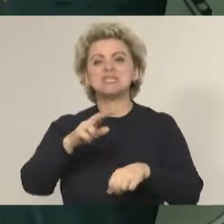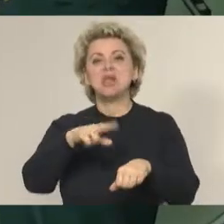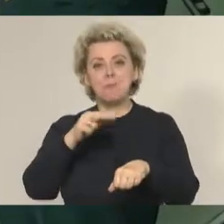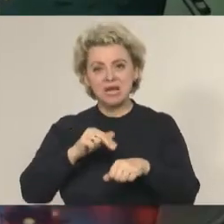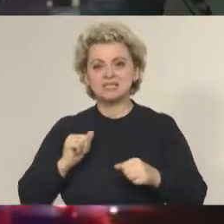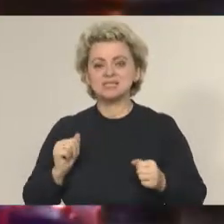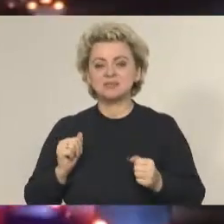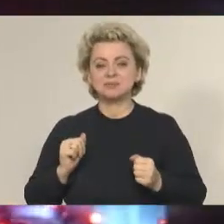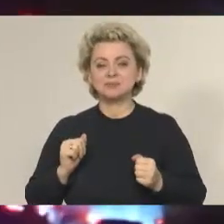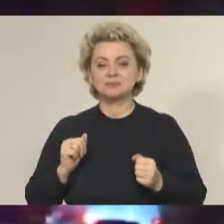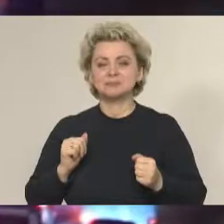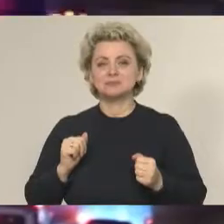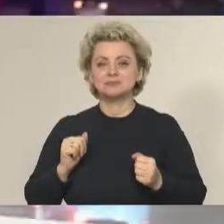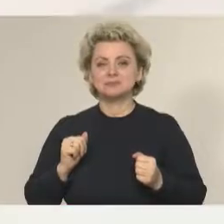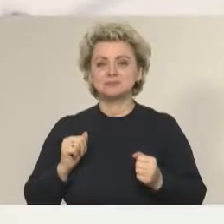полиция.